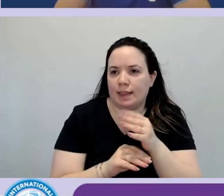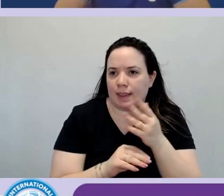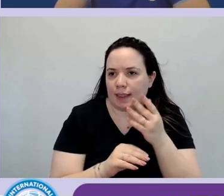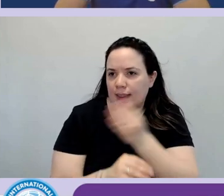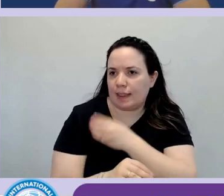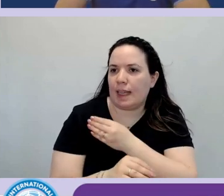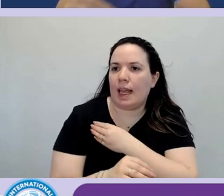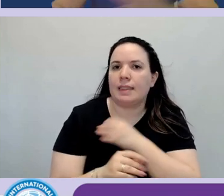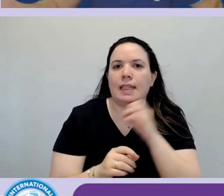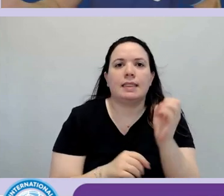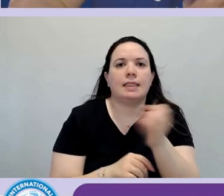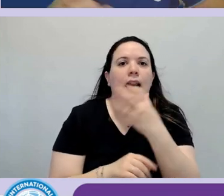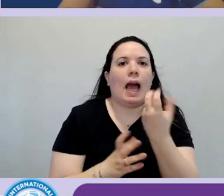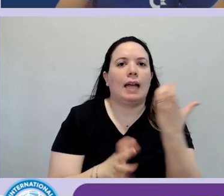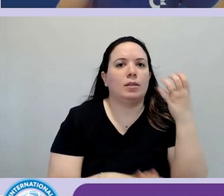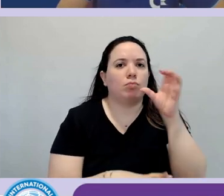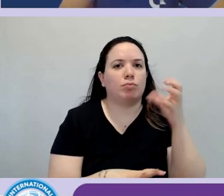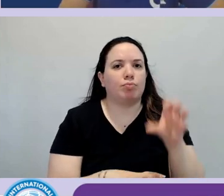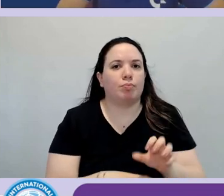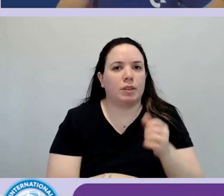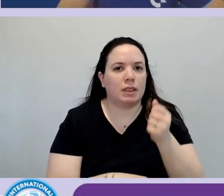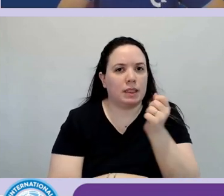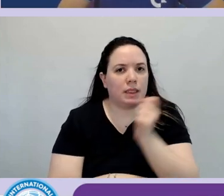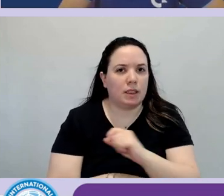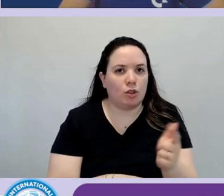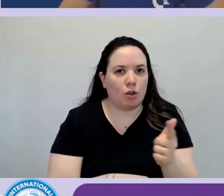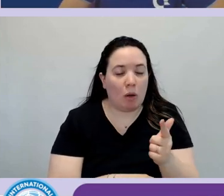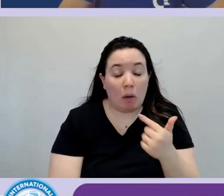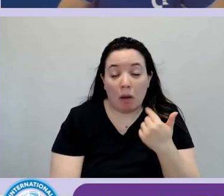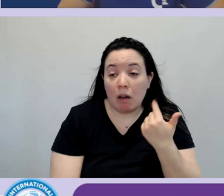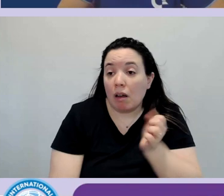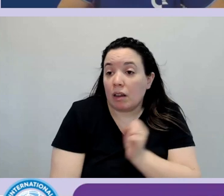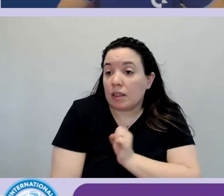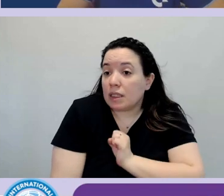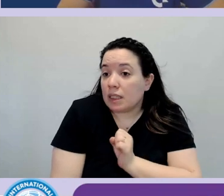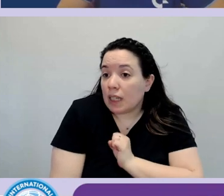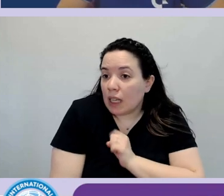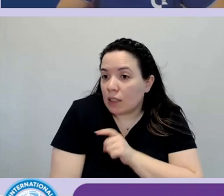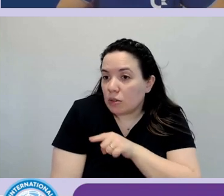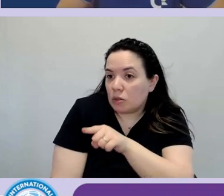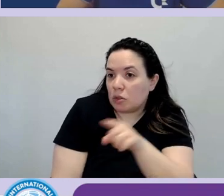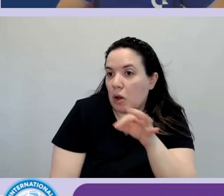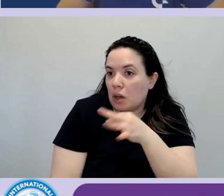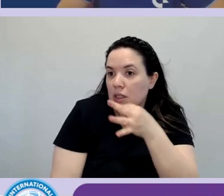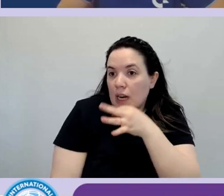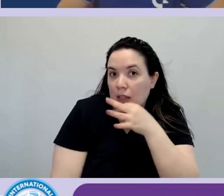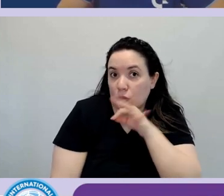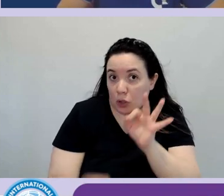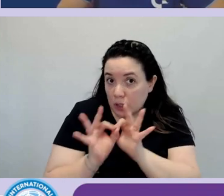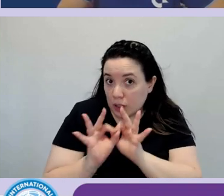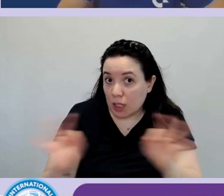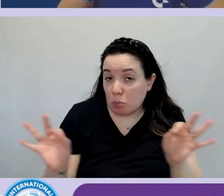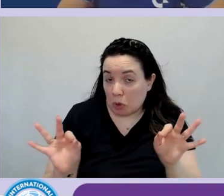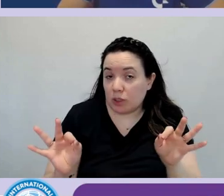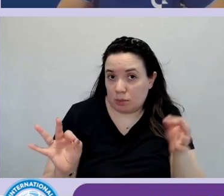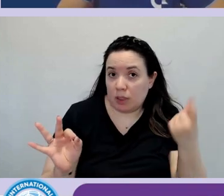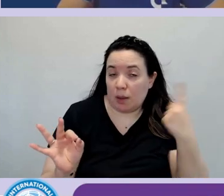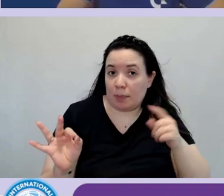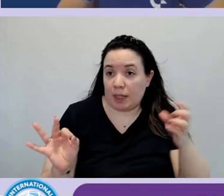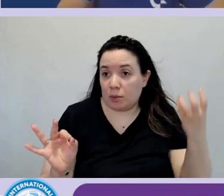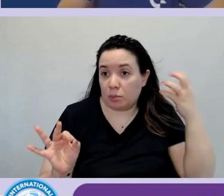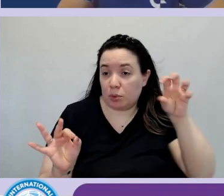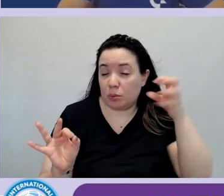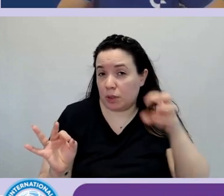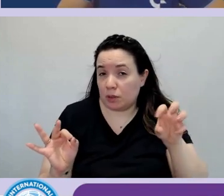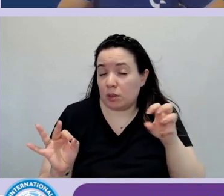pubblicheremo le slide Io penso che i relatori non abbiano reticenza a renderle disponibili eh